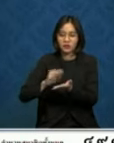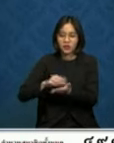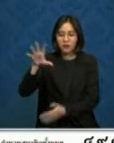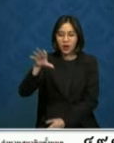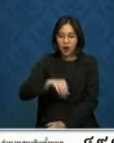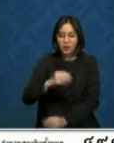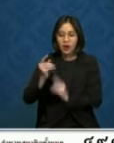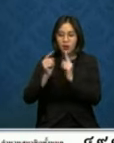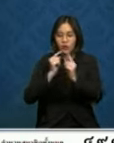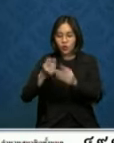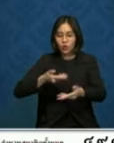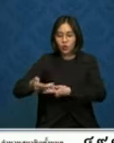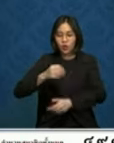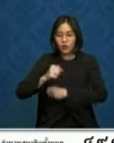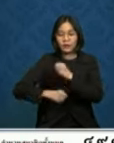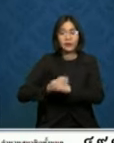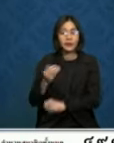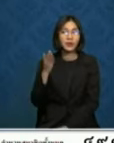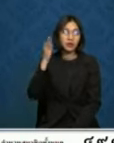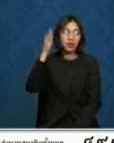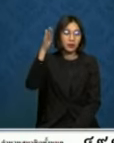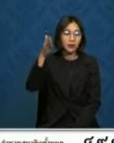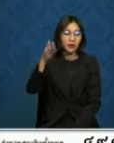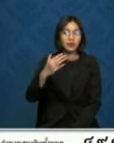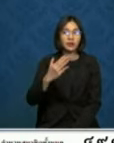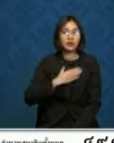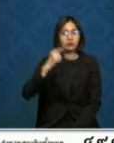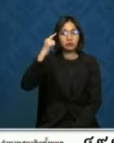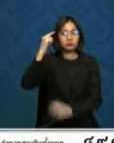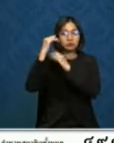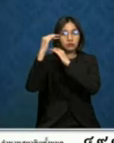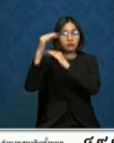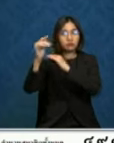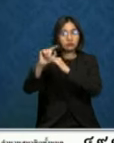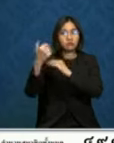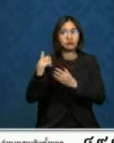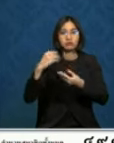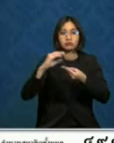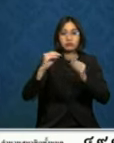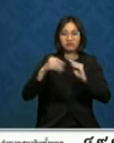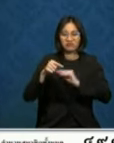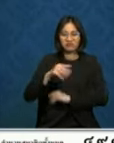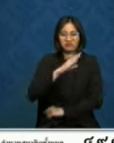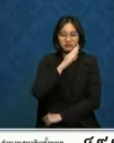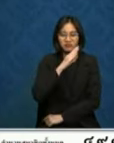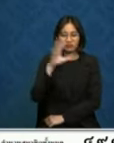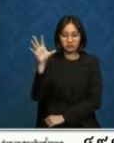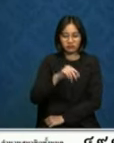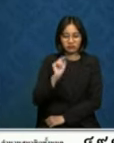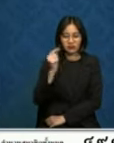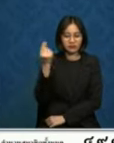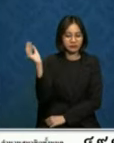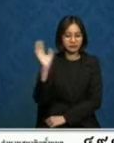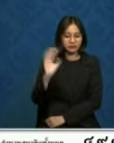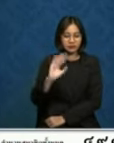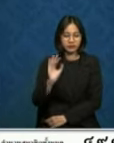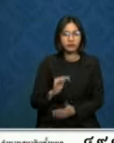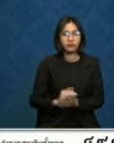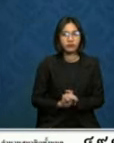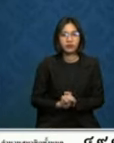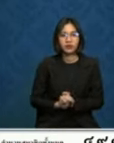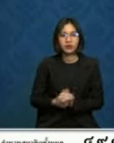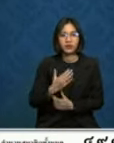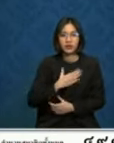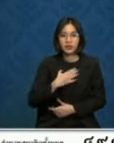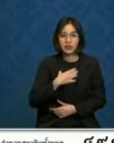ดกันสักทีว่าในปีถัดไปเนี่ยและดิฉันก็หวังว่านะคะจะไม่มีตัวเลขทิปแบบนี้เข้ามาอีกนะคะสักทีนะคะท่านประธานเพราะว่